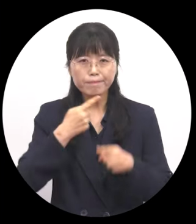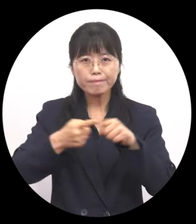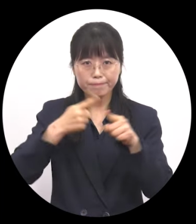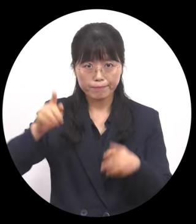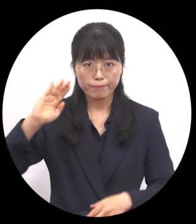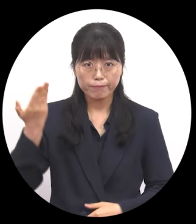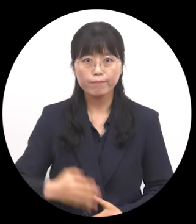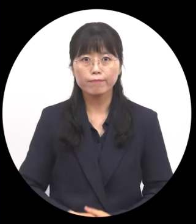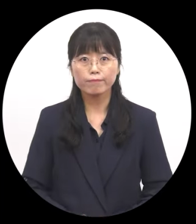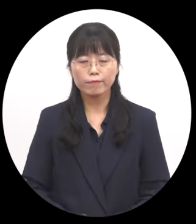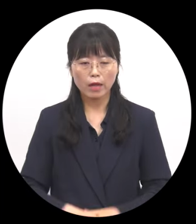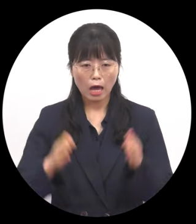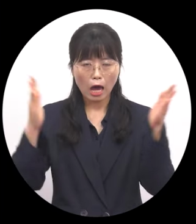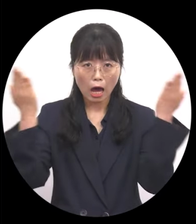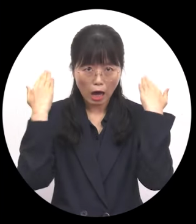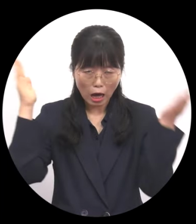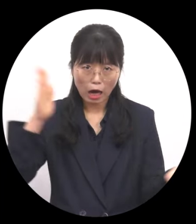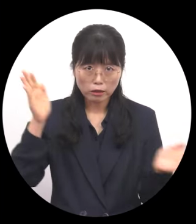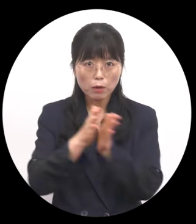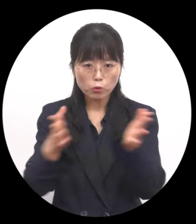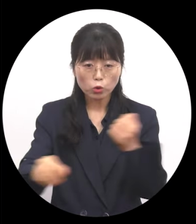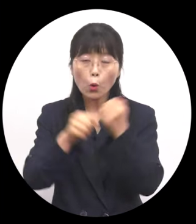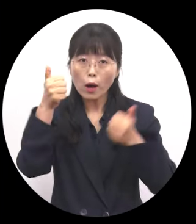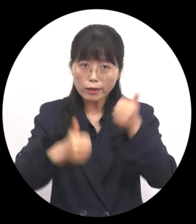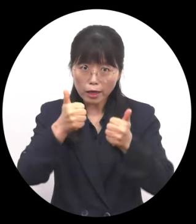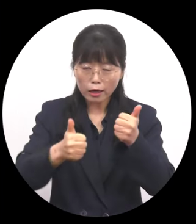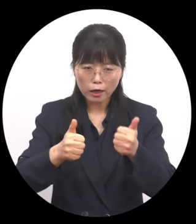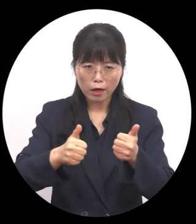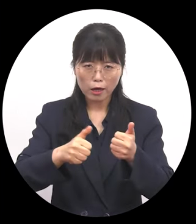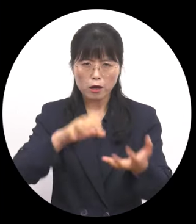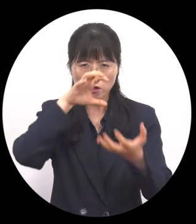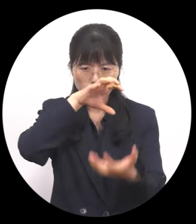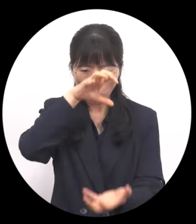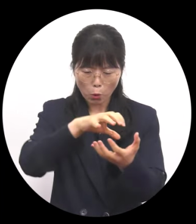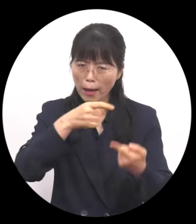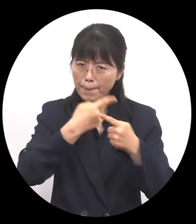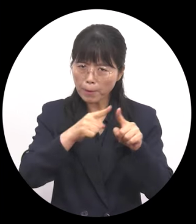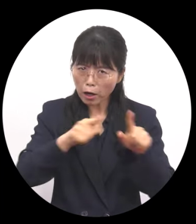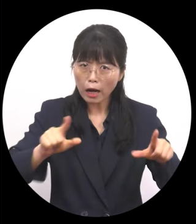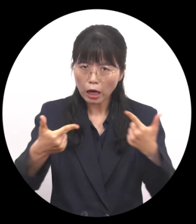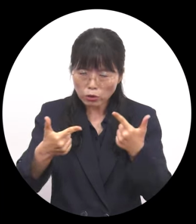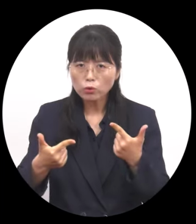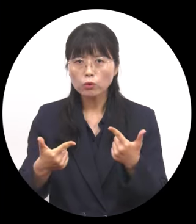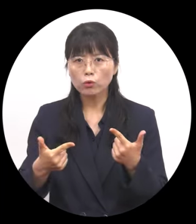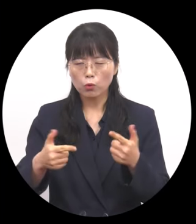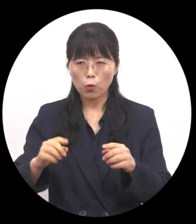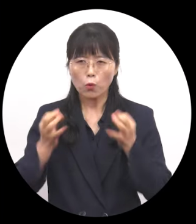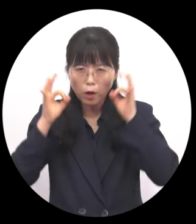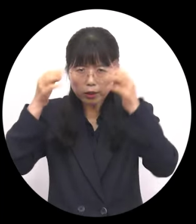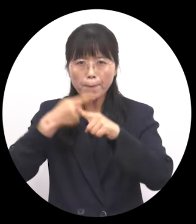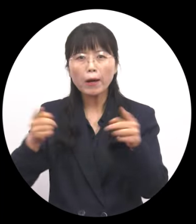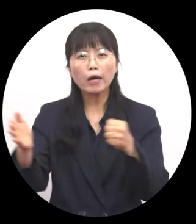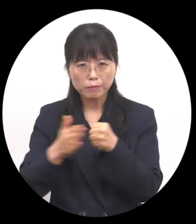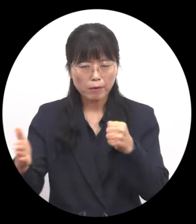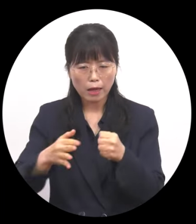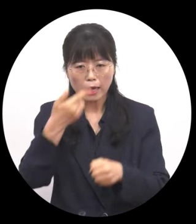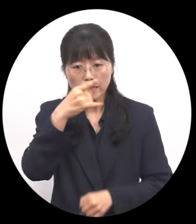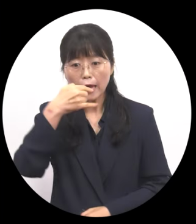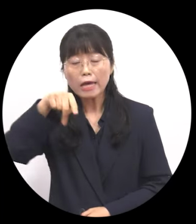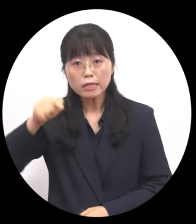평가합니다. 학생부 종합전형은 정량평가가 아니라 정성평가를 하기 때문에 단순히